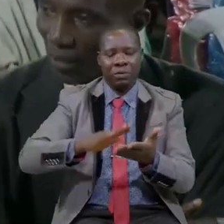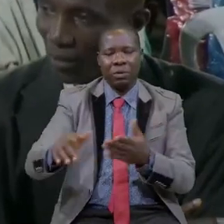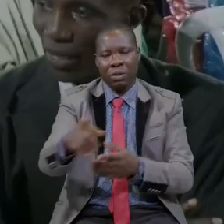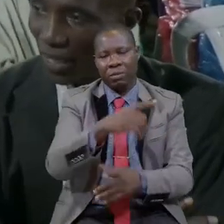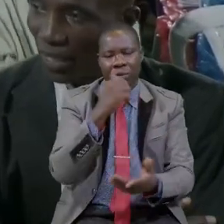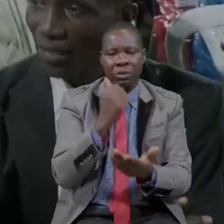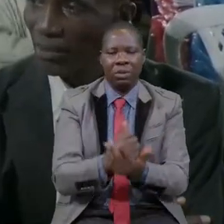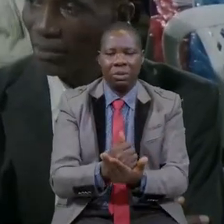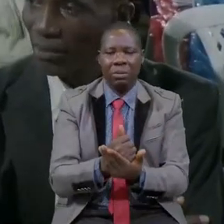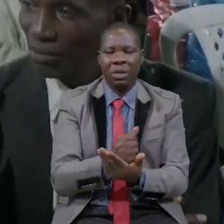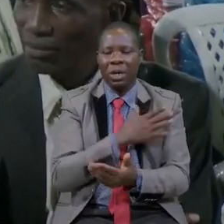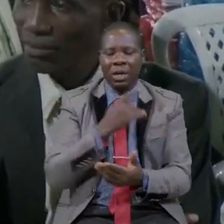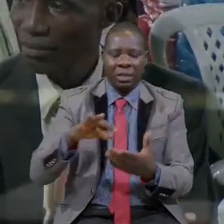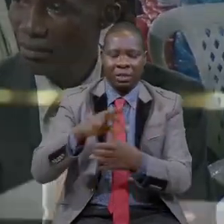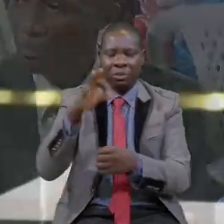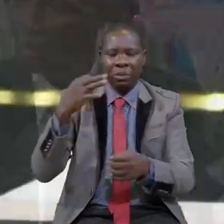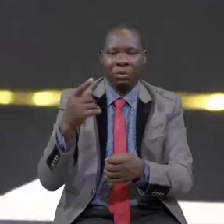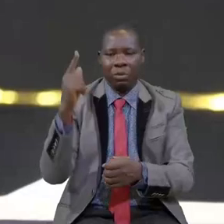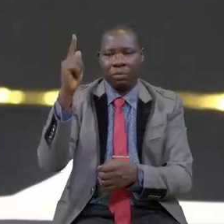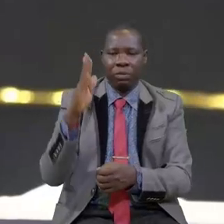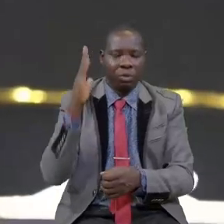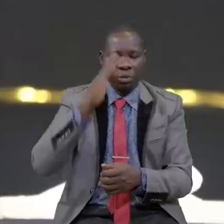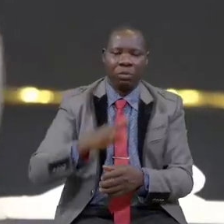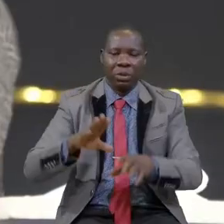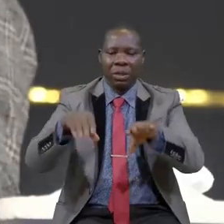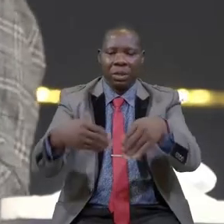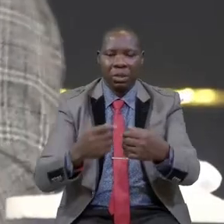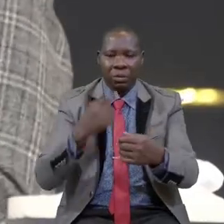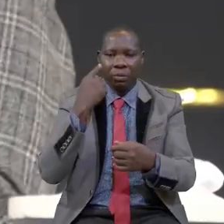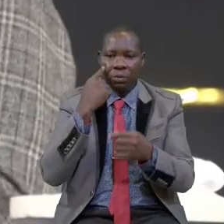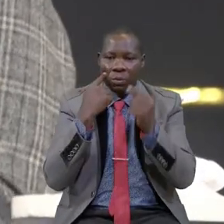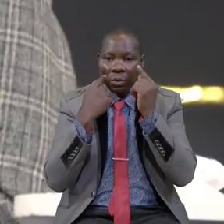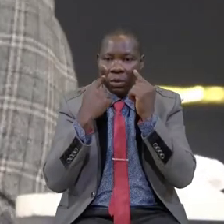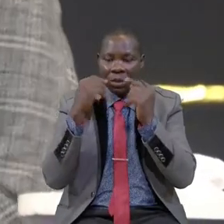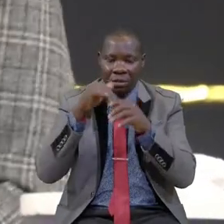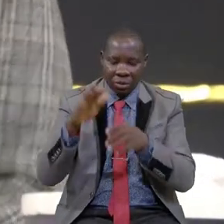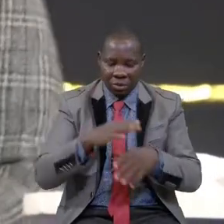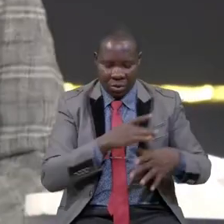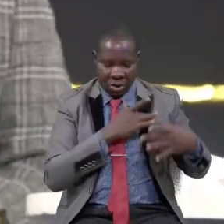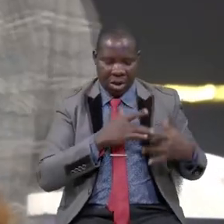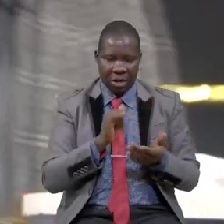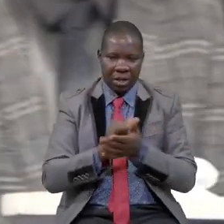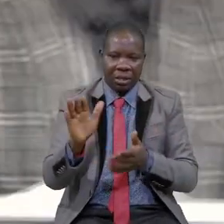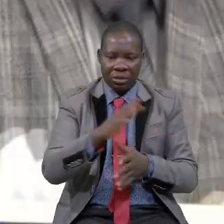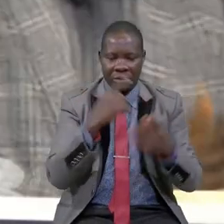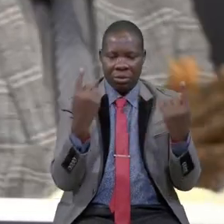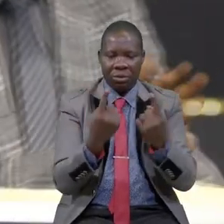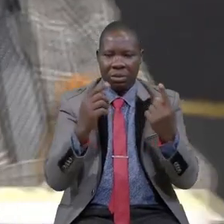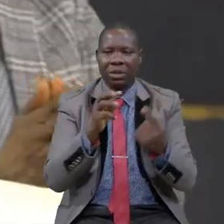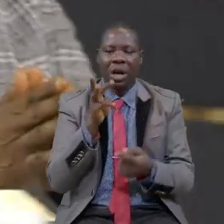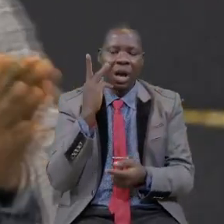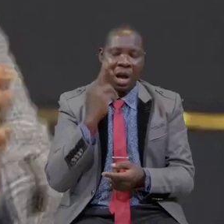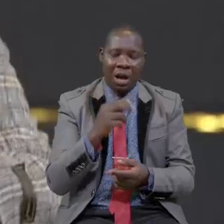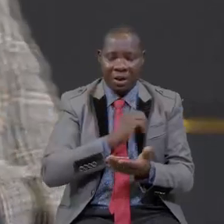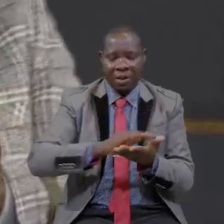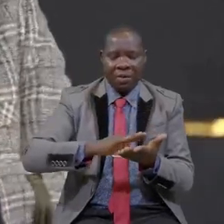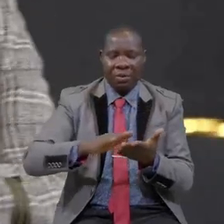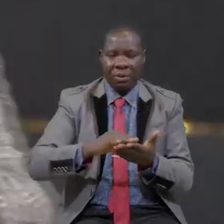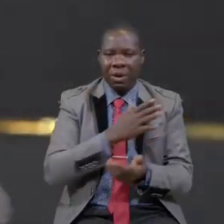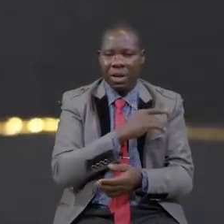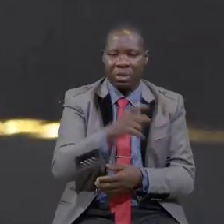pardonner. Et l'Esprit de Dieu rendra témoin dans ton cœur que tes péchés ont été pardonnés. Et